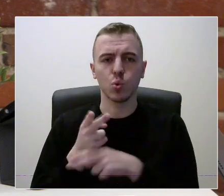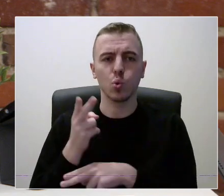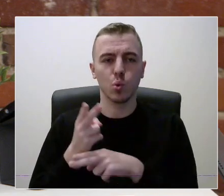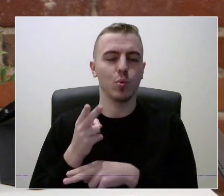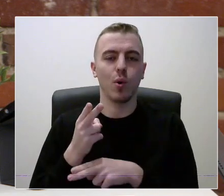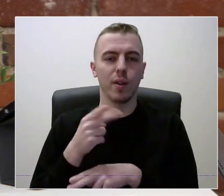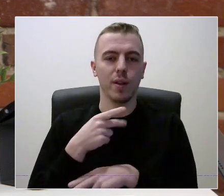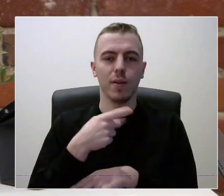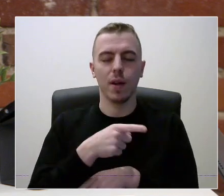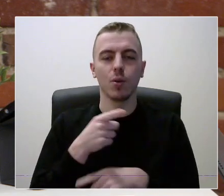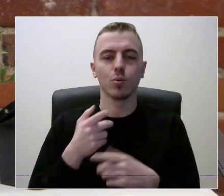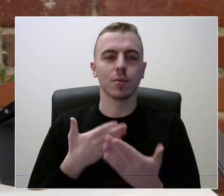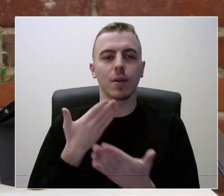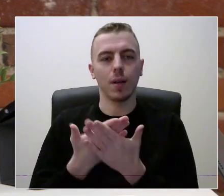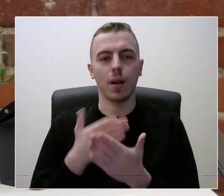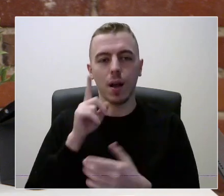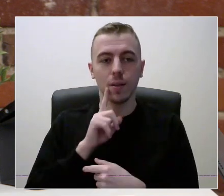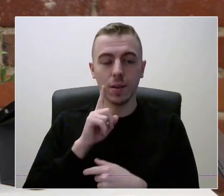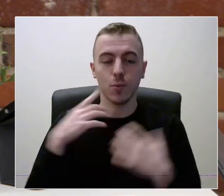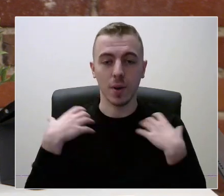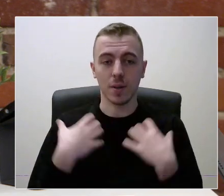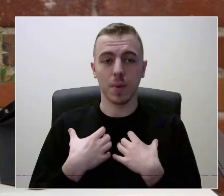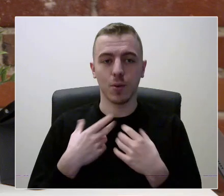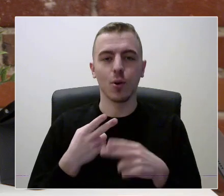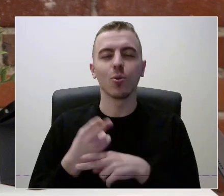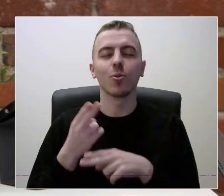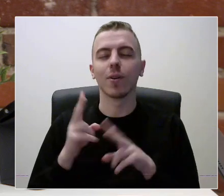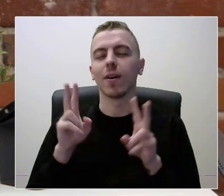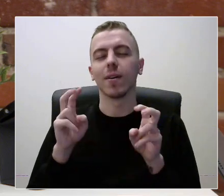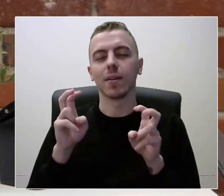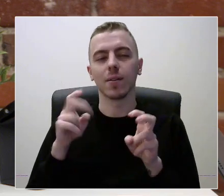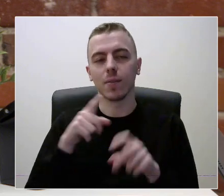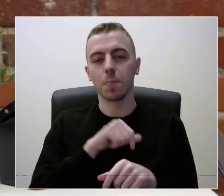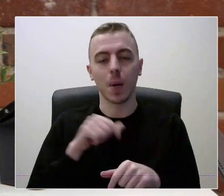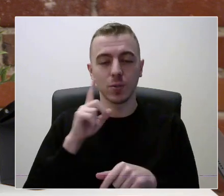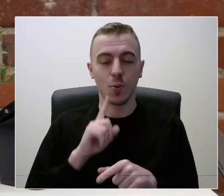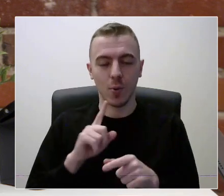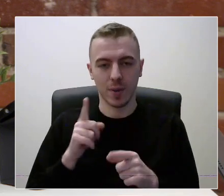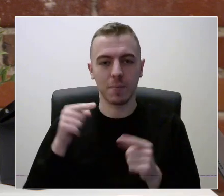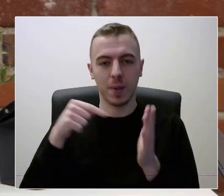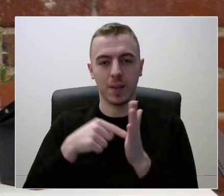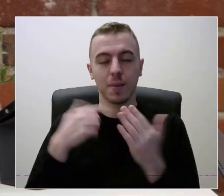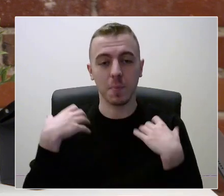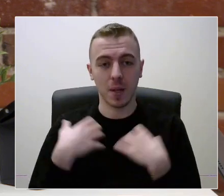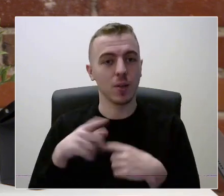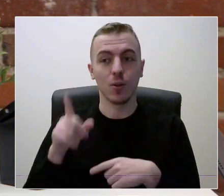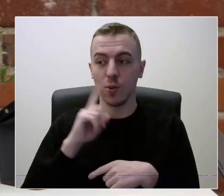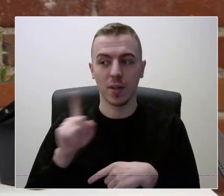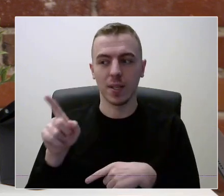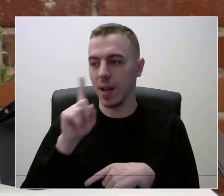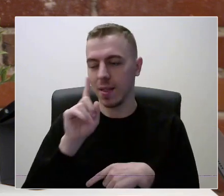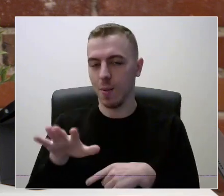jūs kandidatuojate į merus, trukdote tą prasme, kad pats norite tapti meru ir norite, kad jis netaptų meru, paprastai